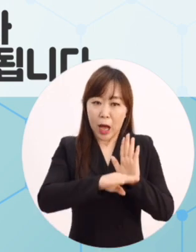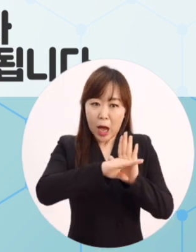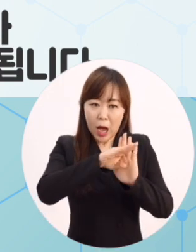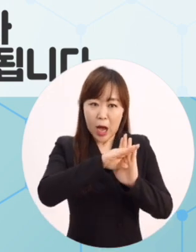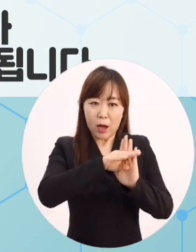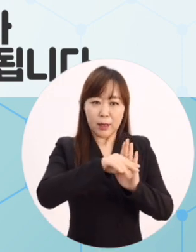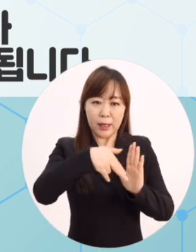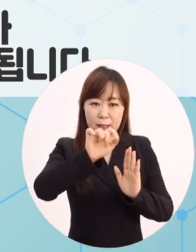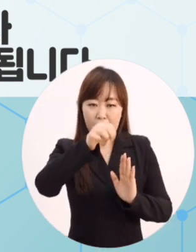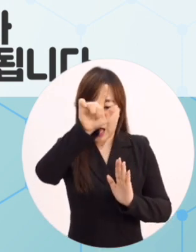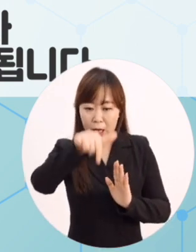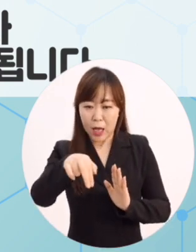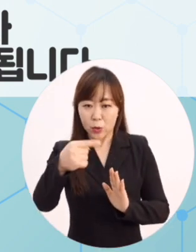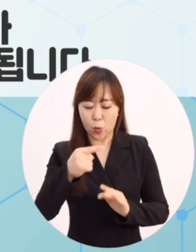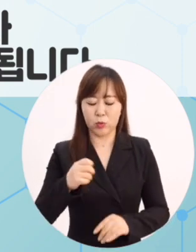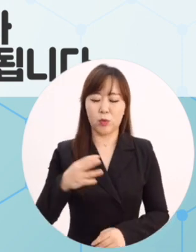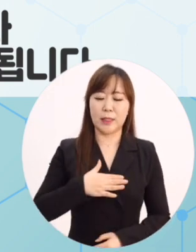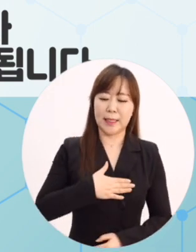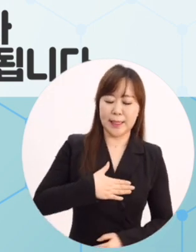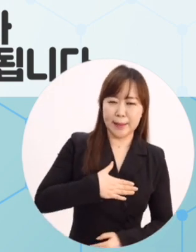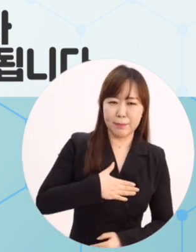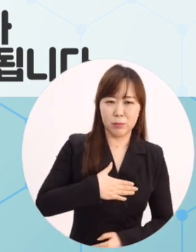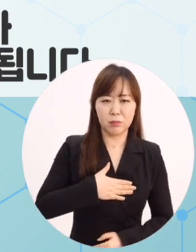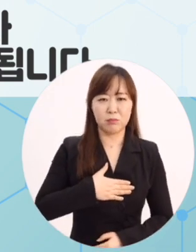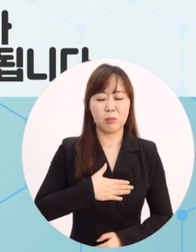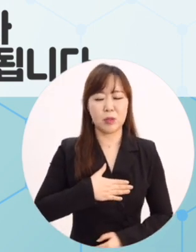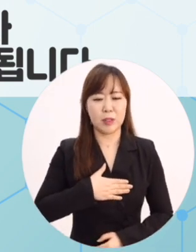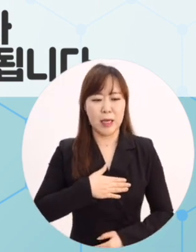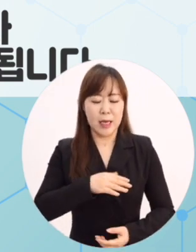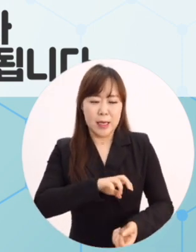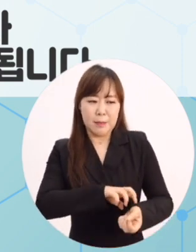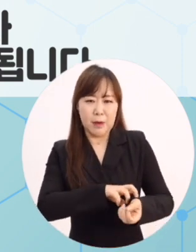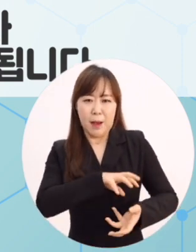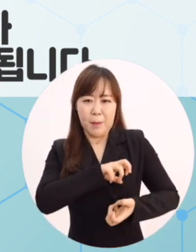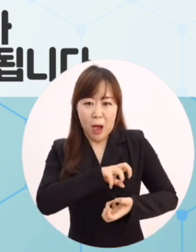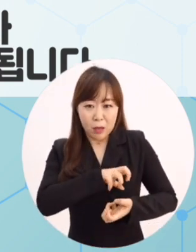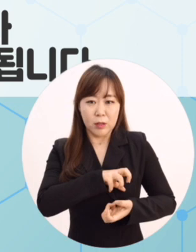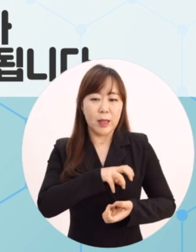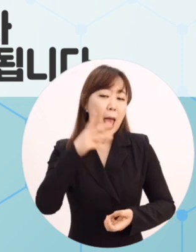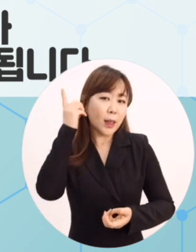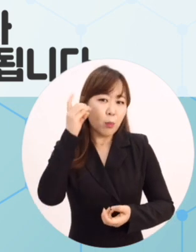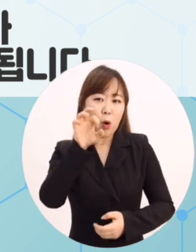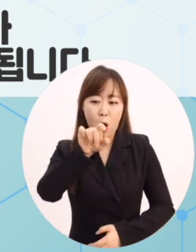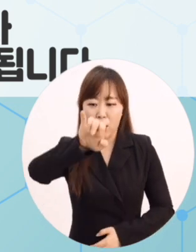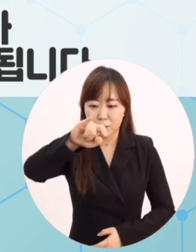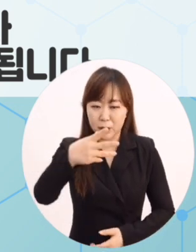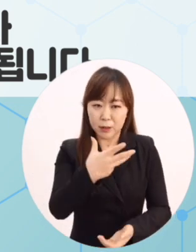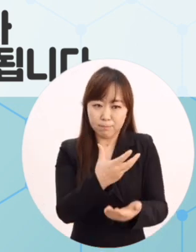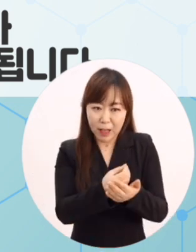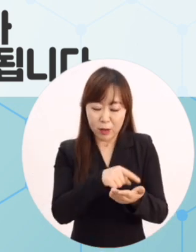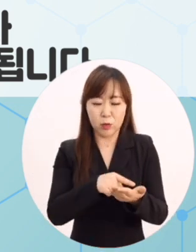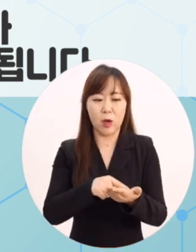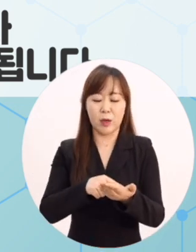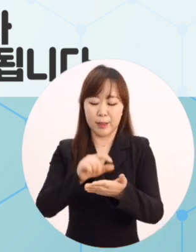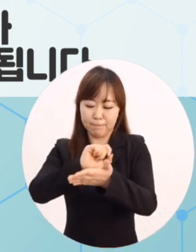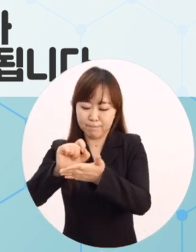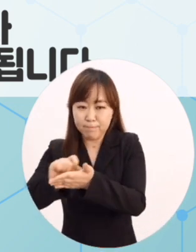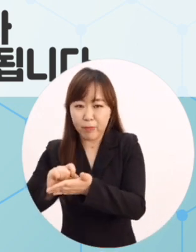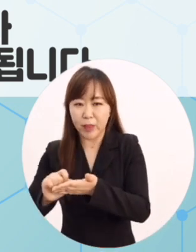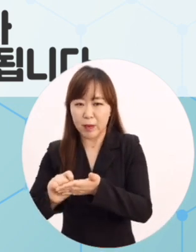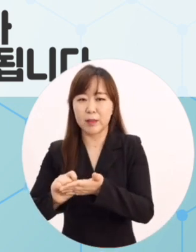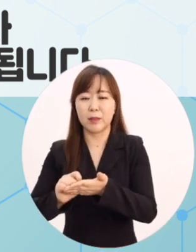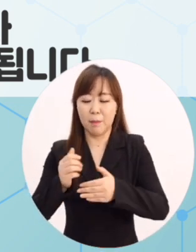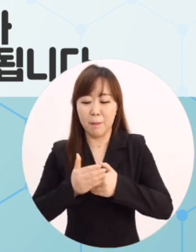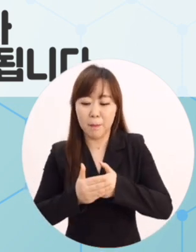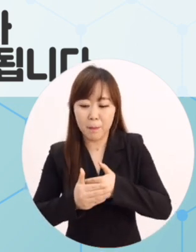단계별로 자각도, 기분 변화, 심박수 등을 휴대폰 어플이나 일지로 기록하면 진행